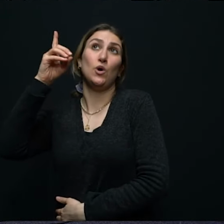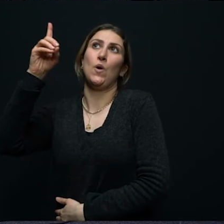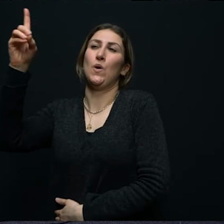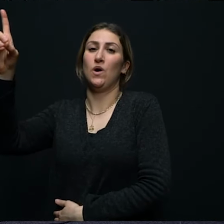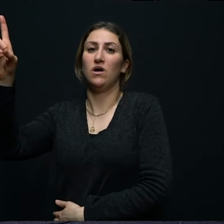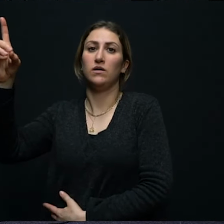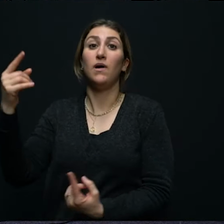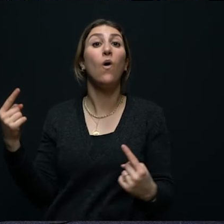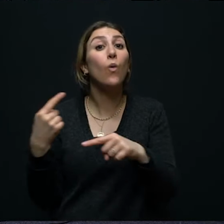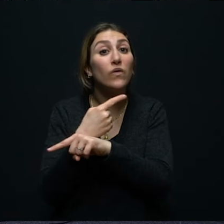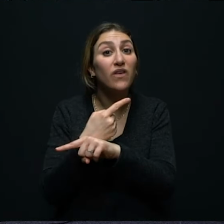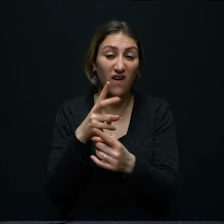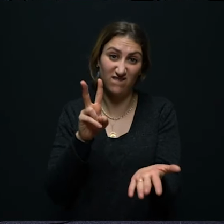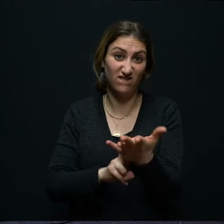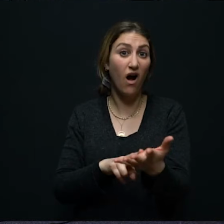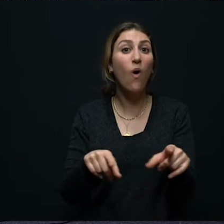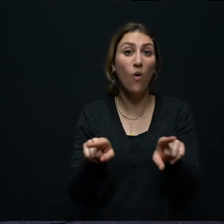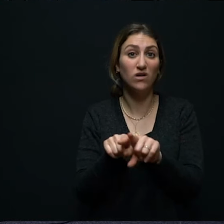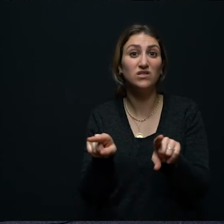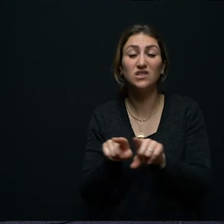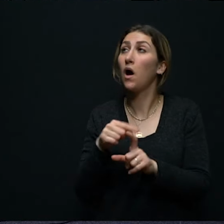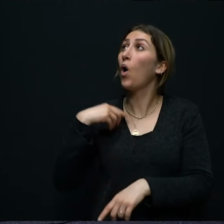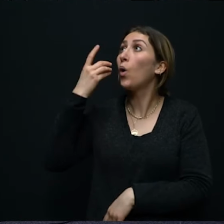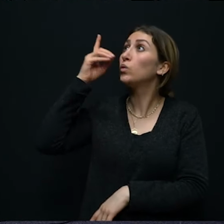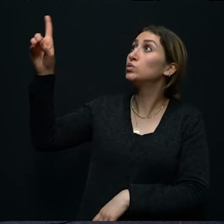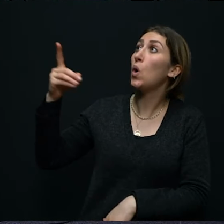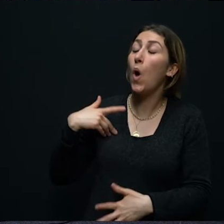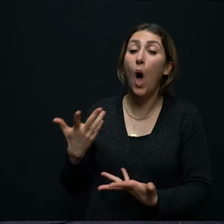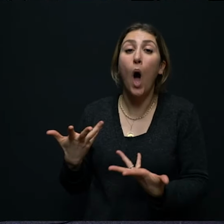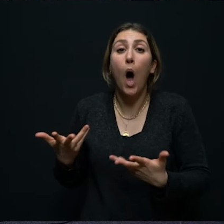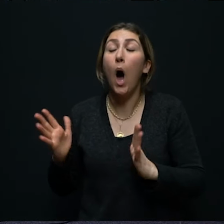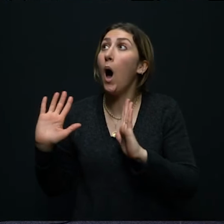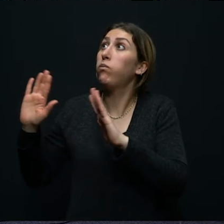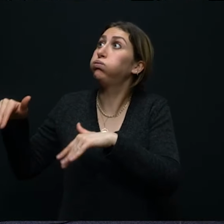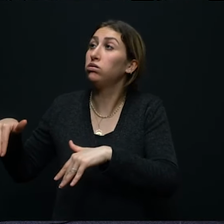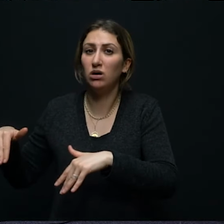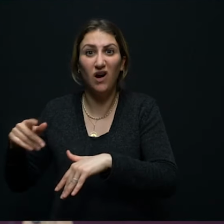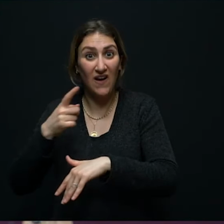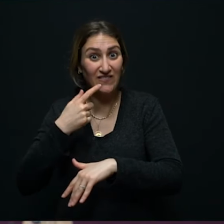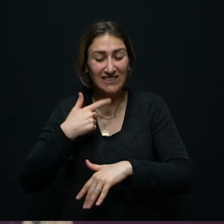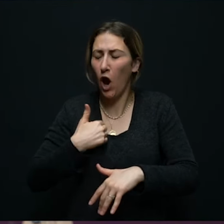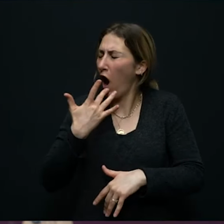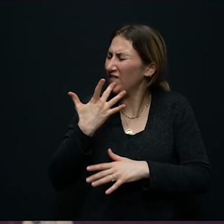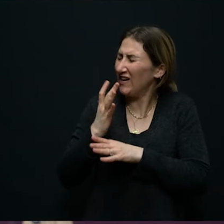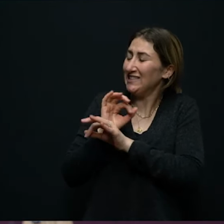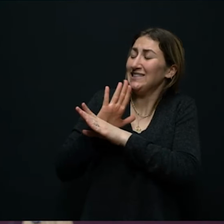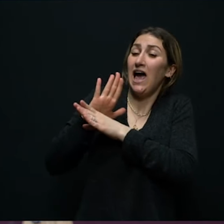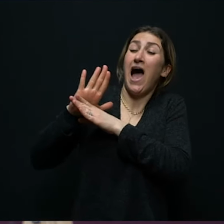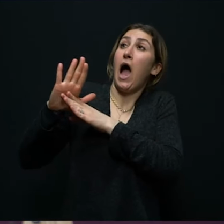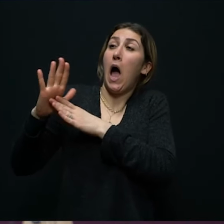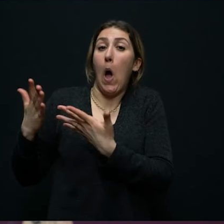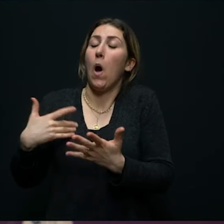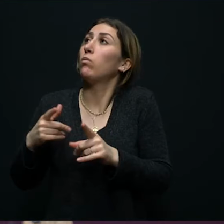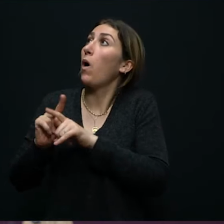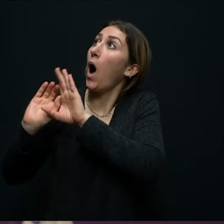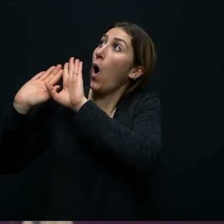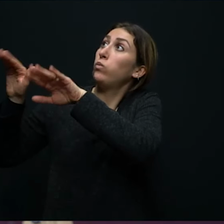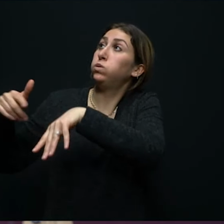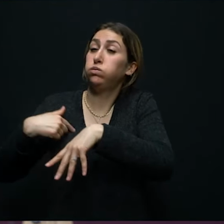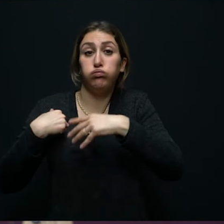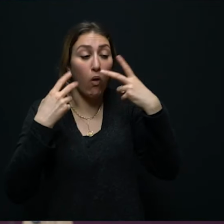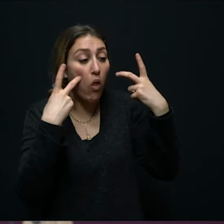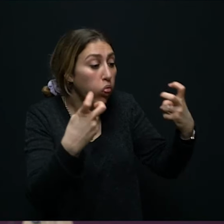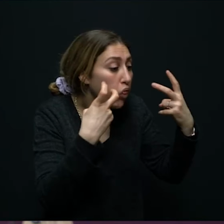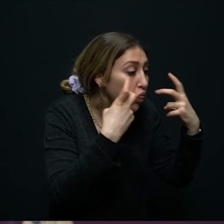dieu - je serais porté à rechercher la sainteté alors je pense c'est un bon baromètre pour chacun